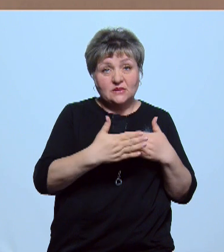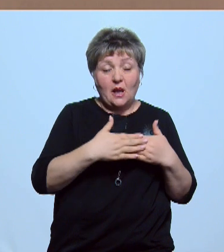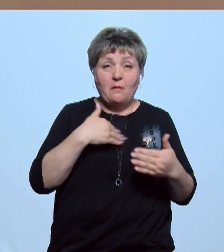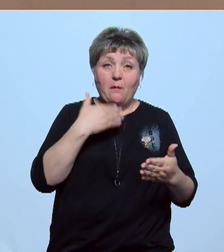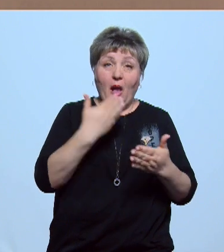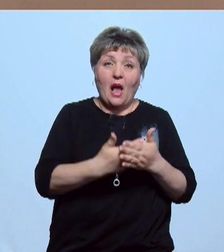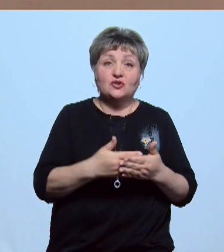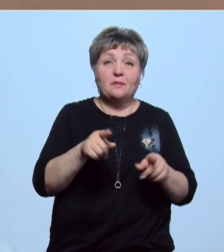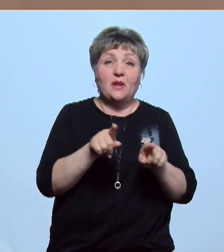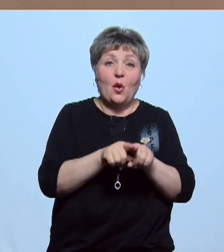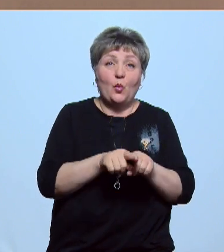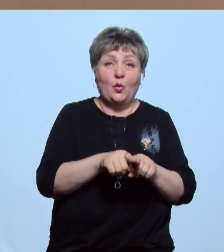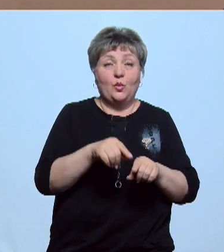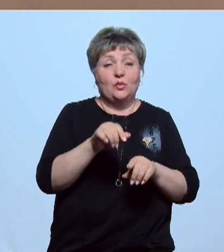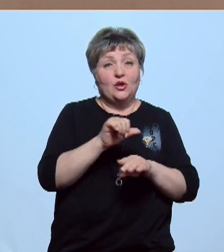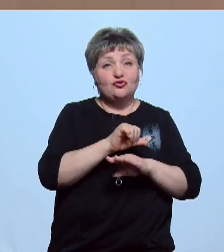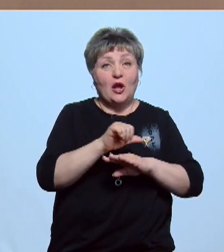именно такую менталитетную черту,